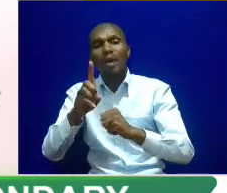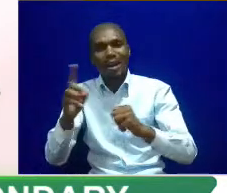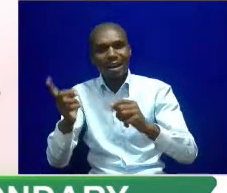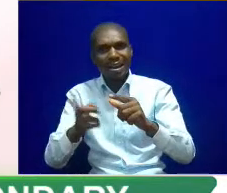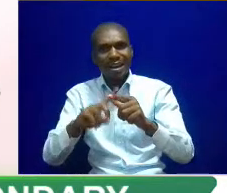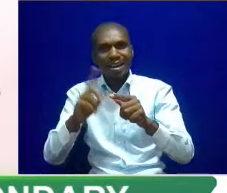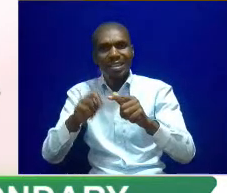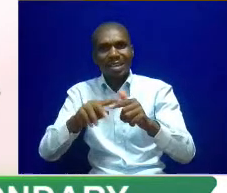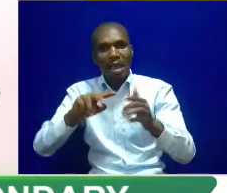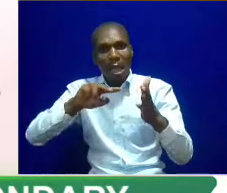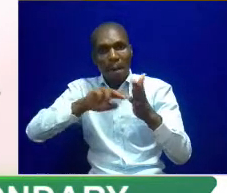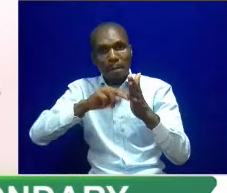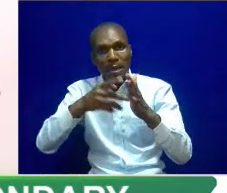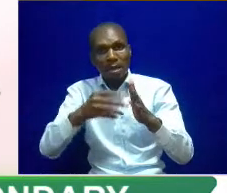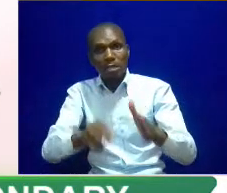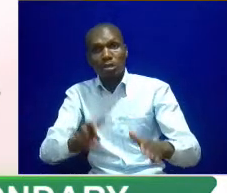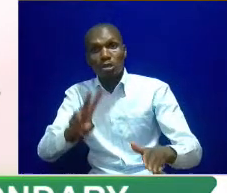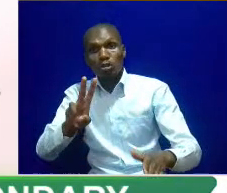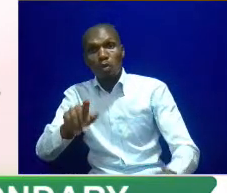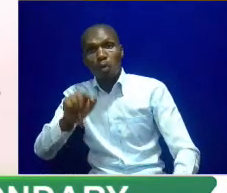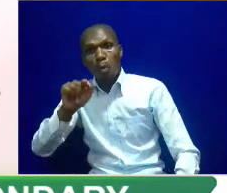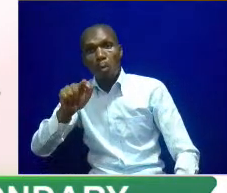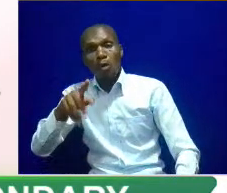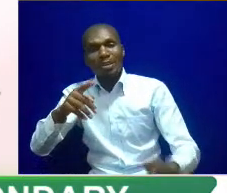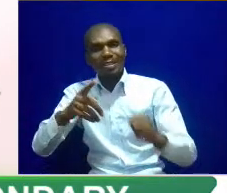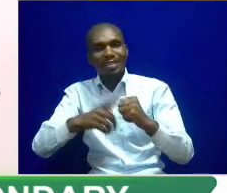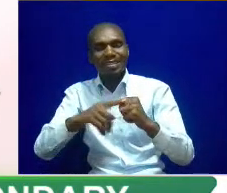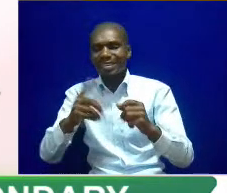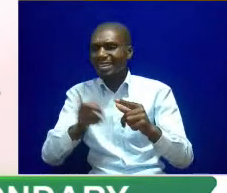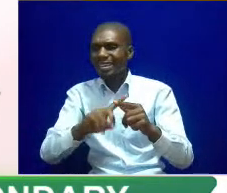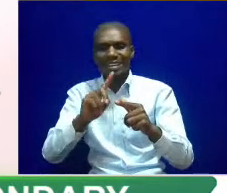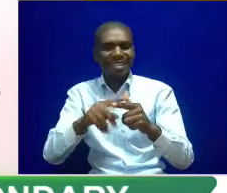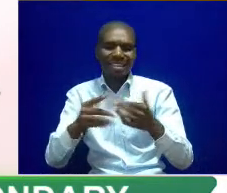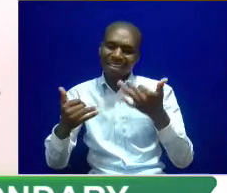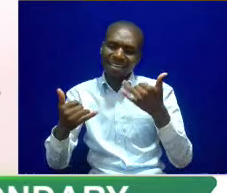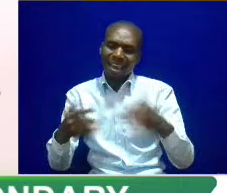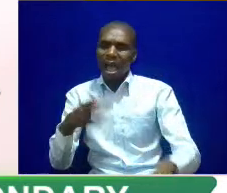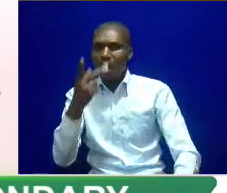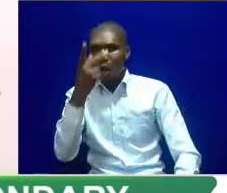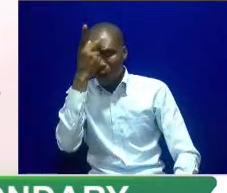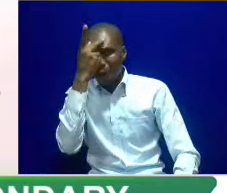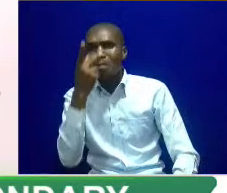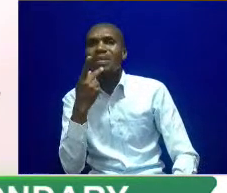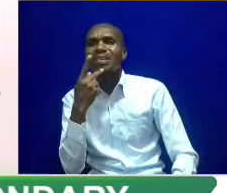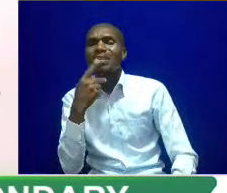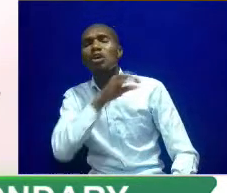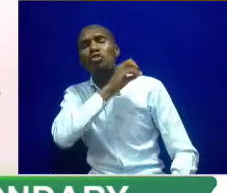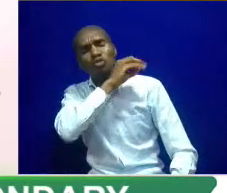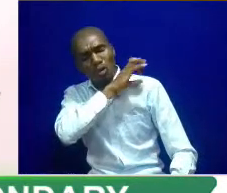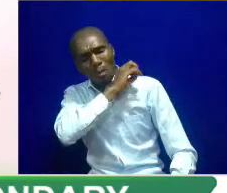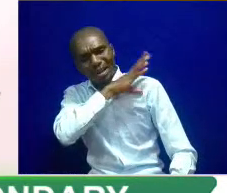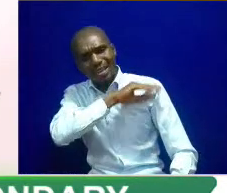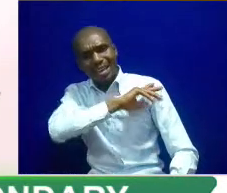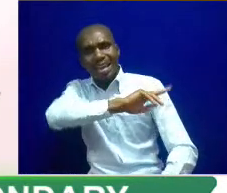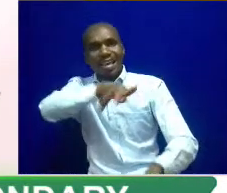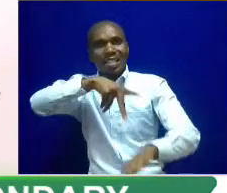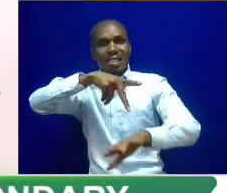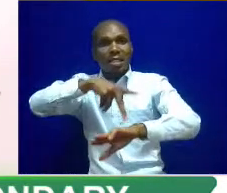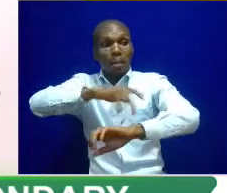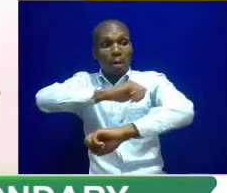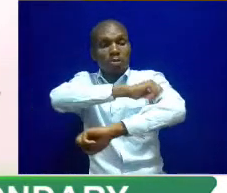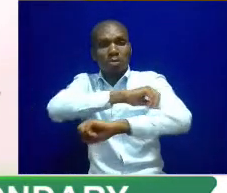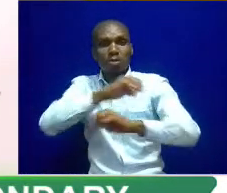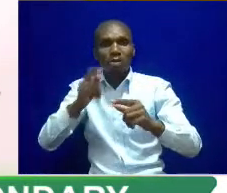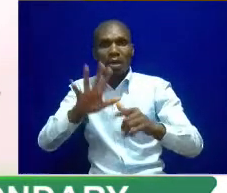asi yabwate mini grade ya 2.6 ni go jinga kiche bwo libate biruna omwali mu monene bwe skuru ejo korwa chaze skuru ejo aseka ke